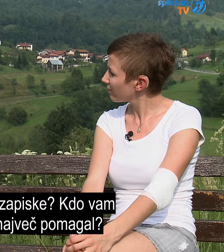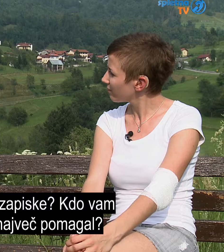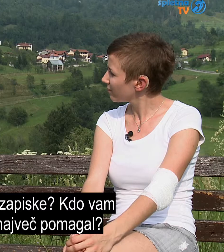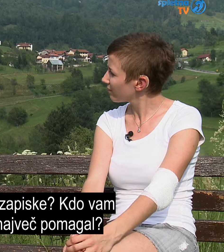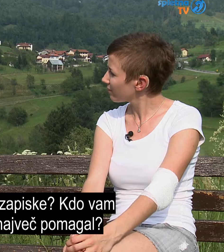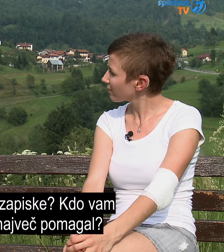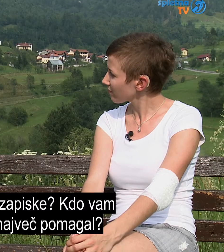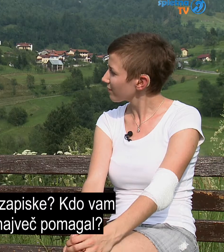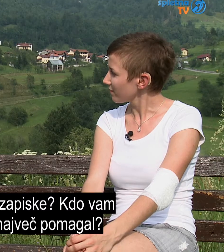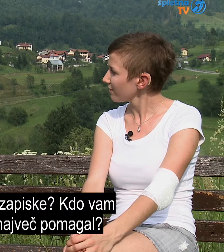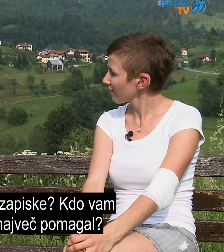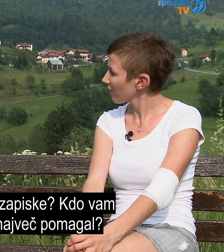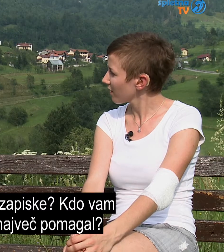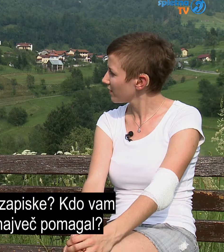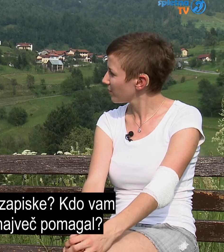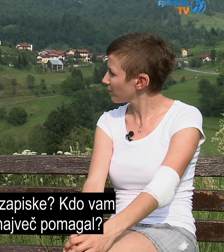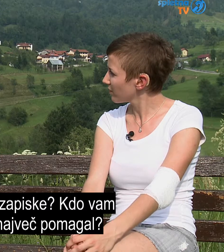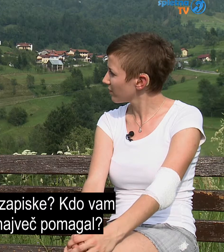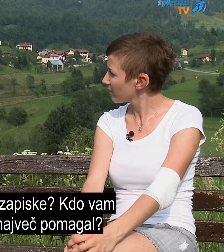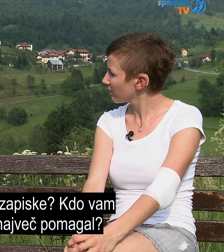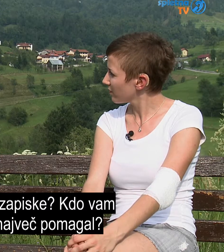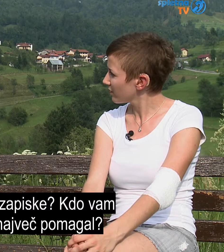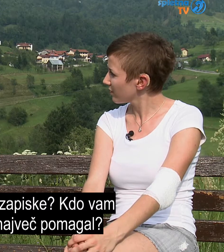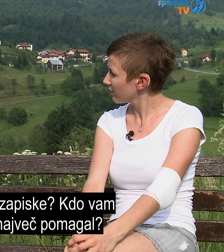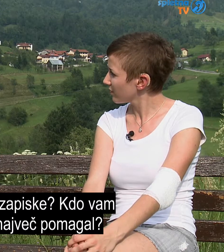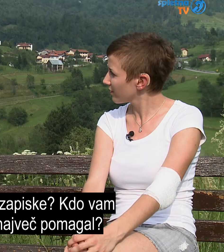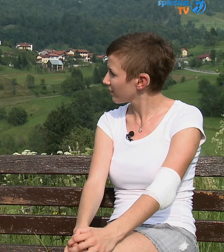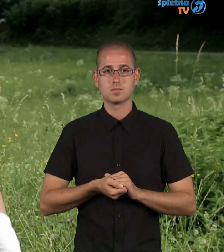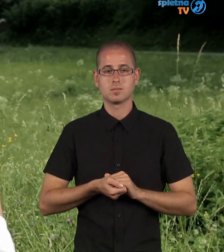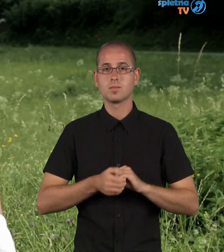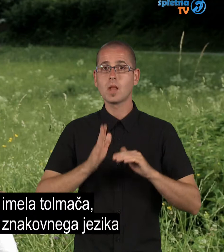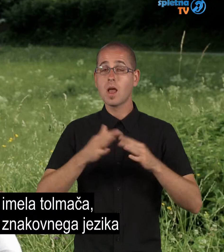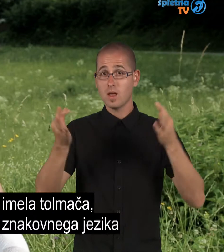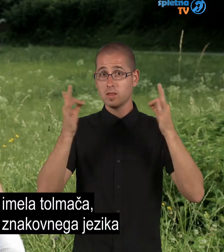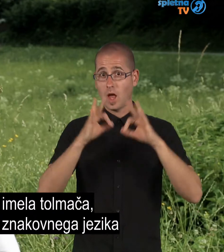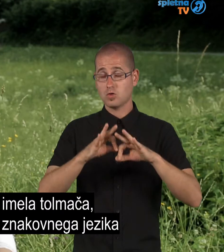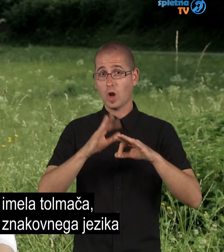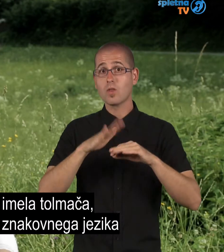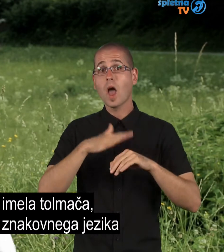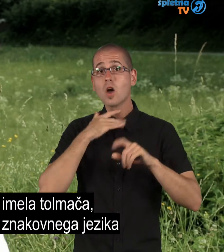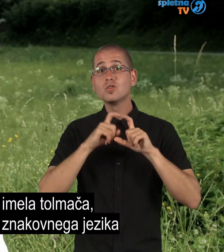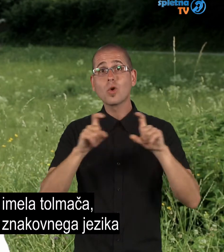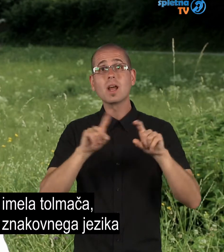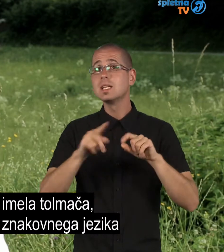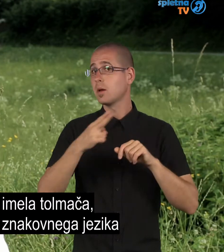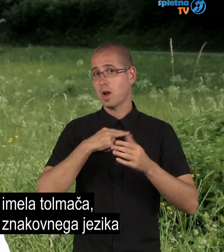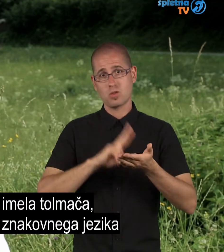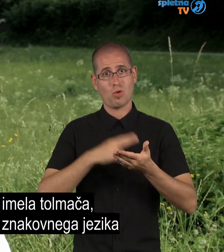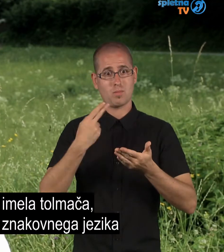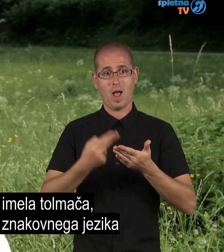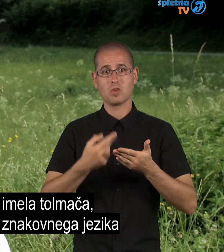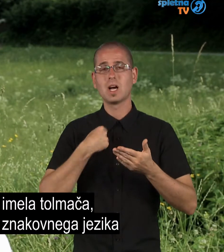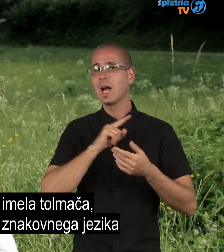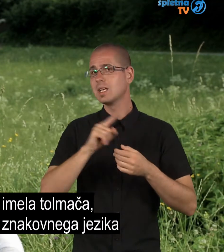zapisovali zapiske? Kdo vam je v času šolanja največ pomagal? Na žalost na šoli nisem imela tolmača,